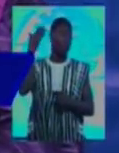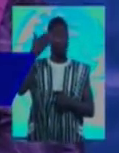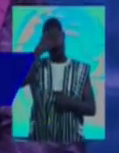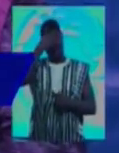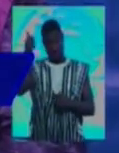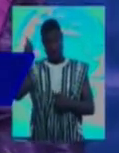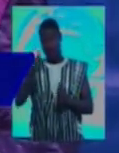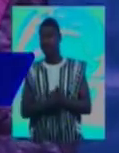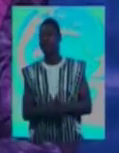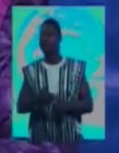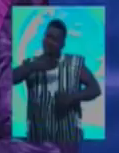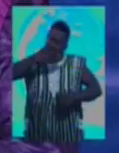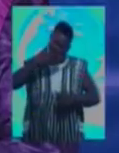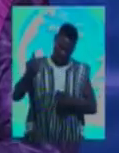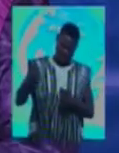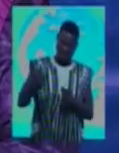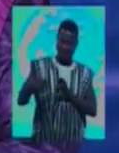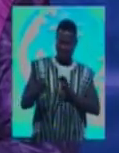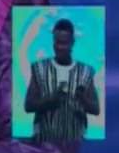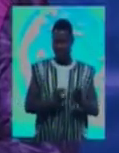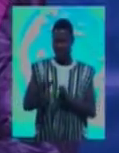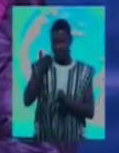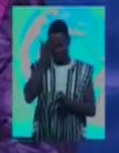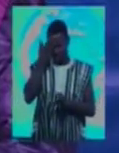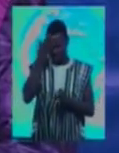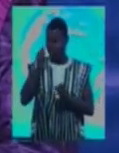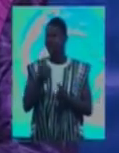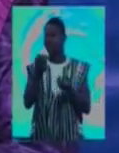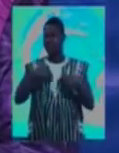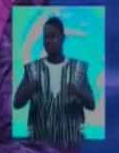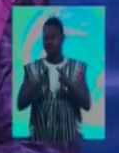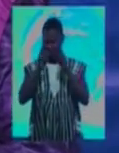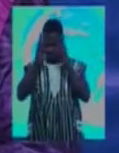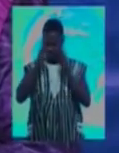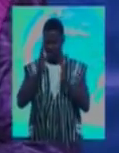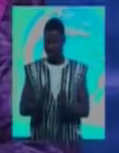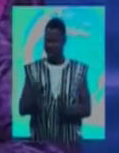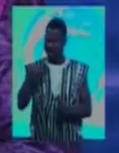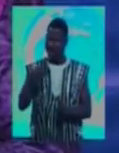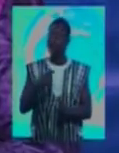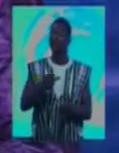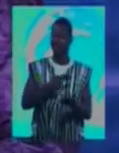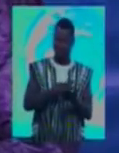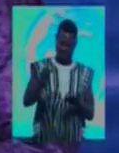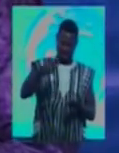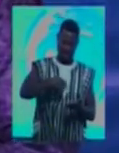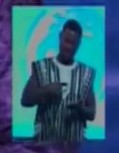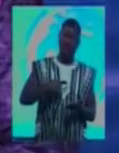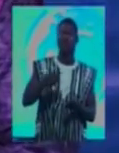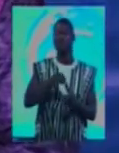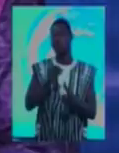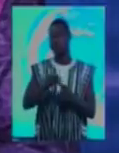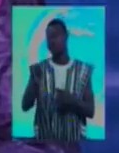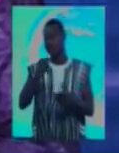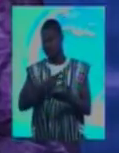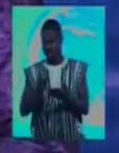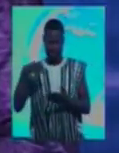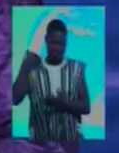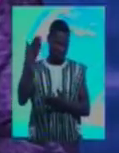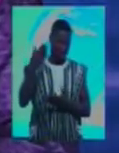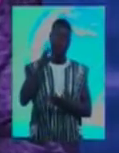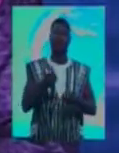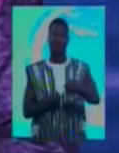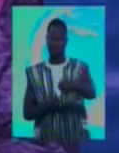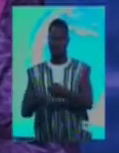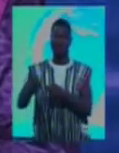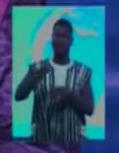mieux me faire connaître aux gens qui m'ont lu, qui me liront, et puis échanger avec eux. Et puis, bon, quand